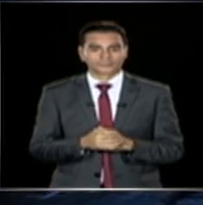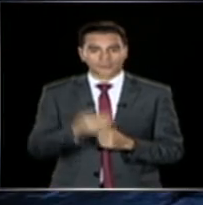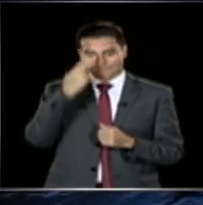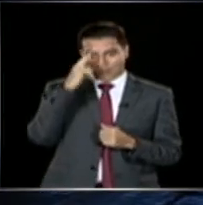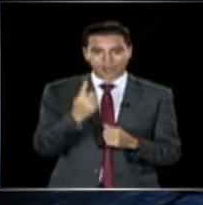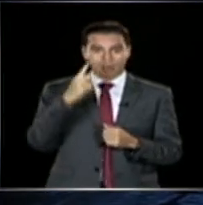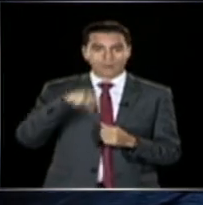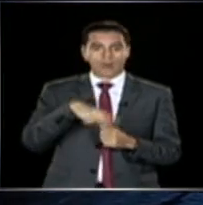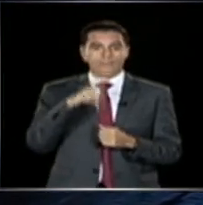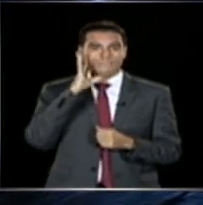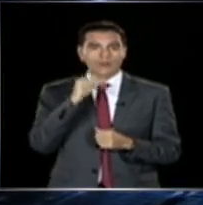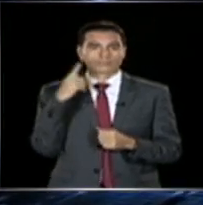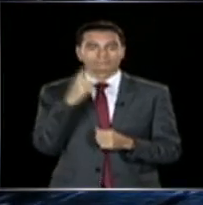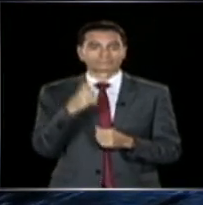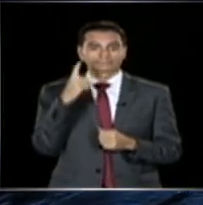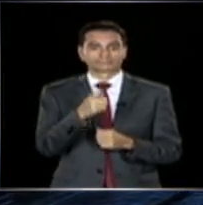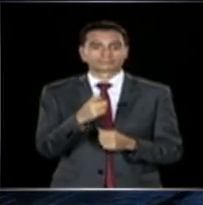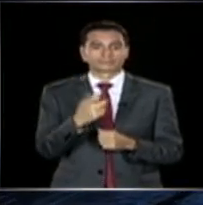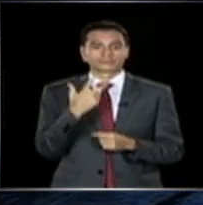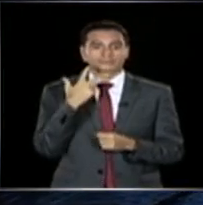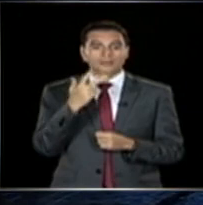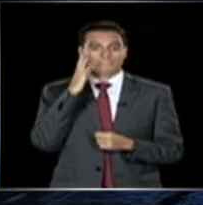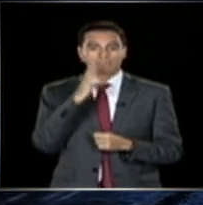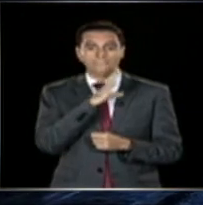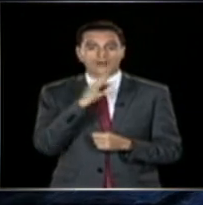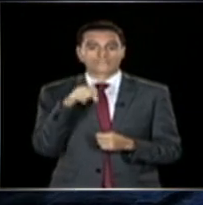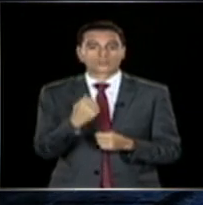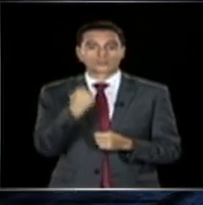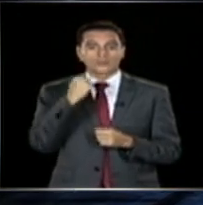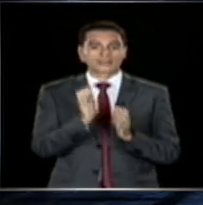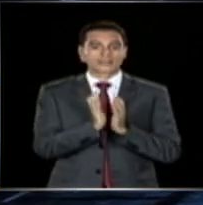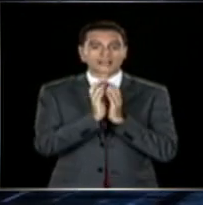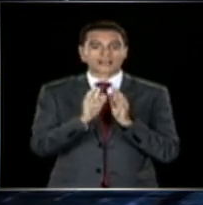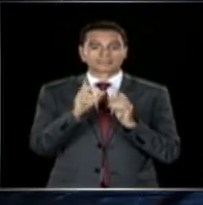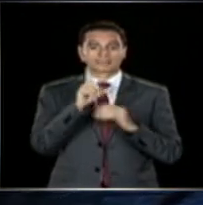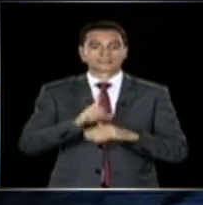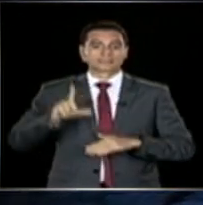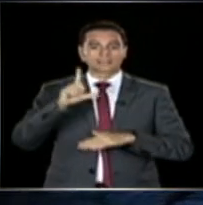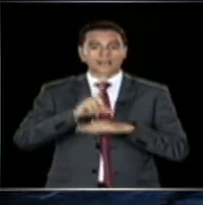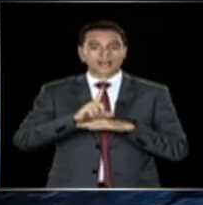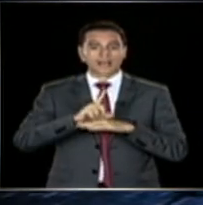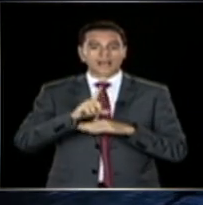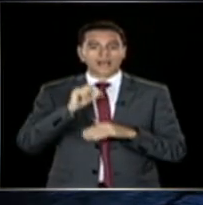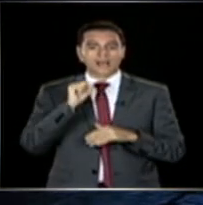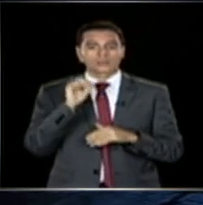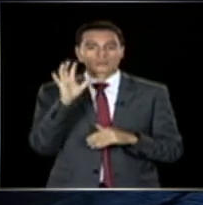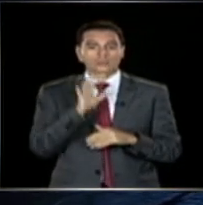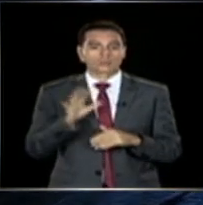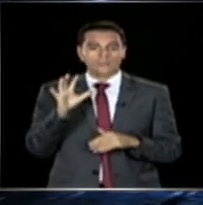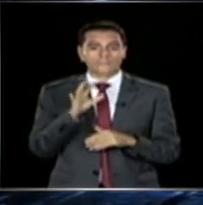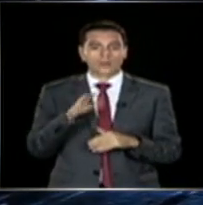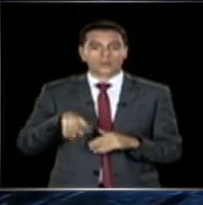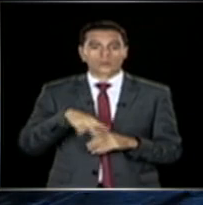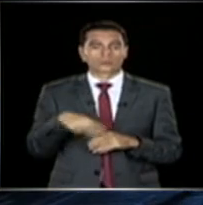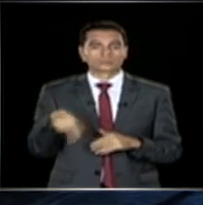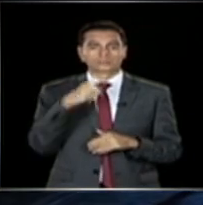من هو أول لاعب مصري سجل سوبر هاتريك في بطولة كأس الاتحاد